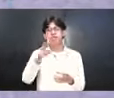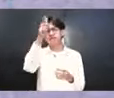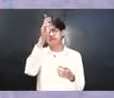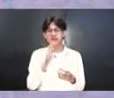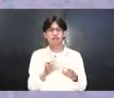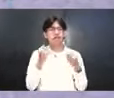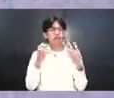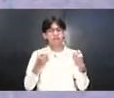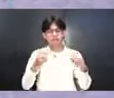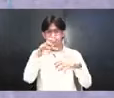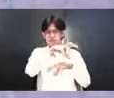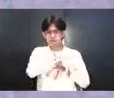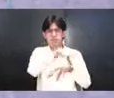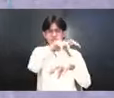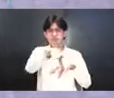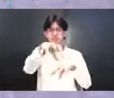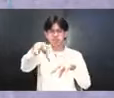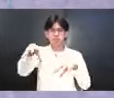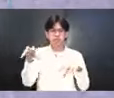Napakadami. Aminin.